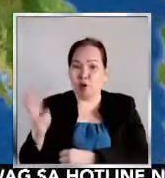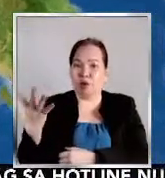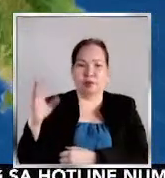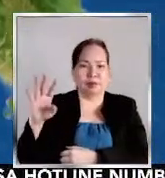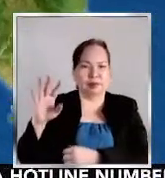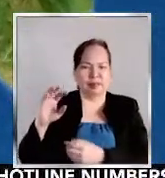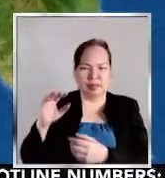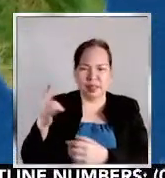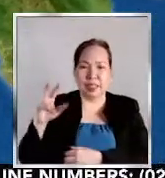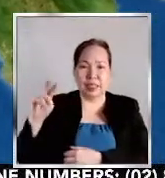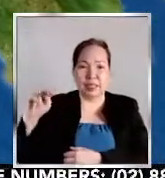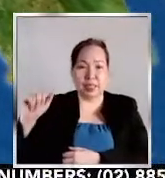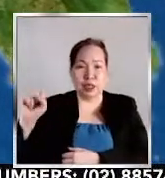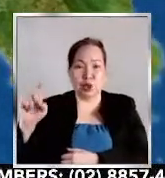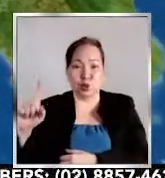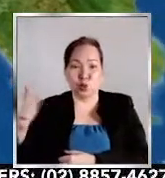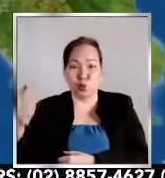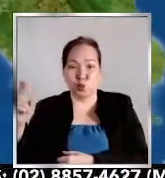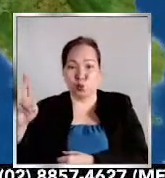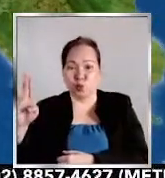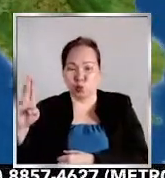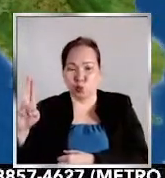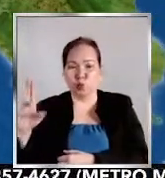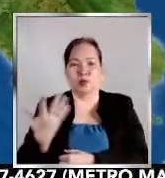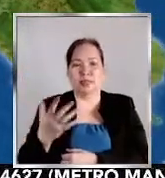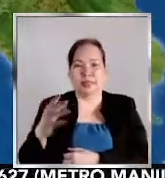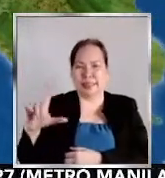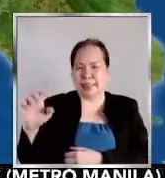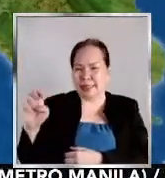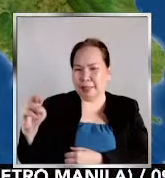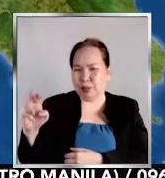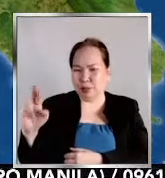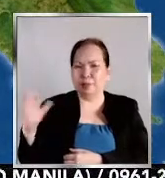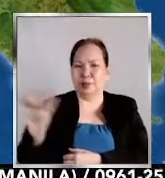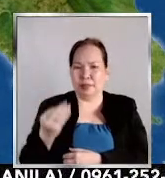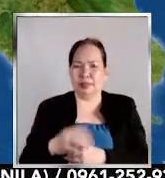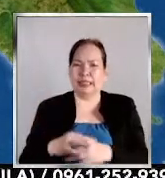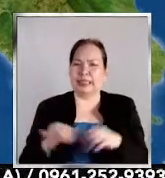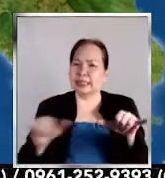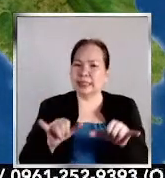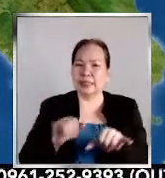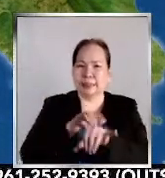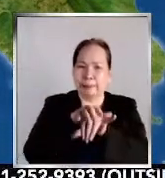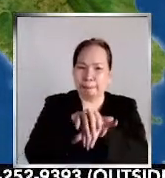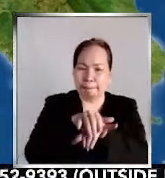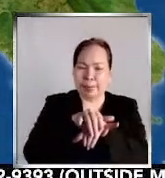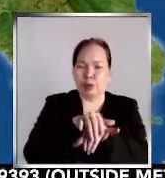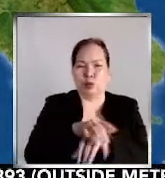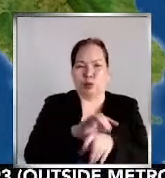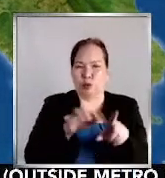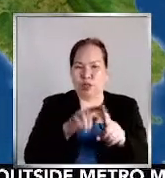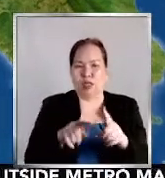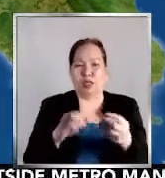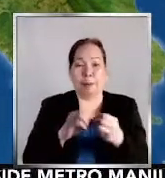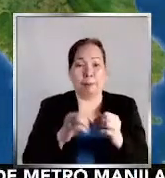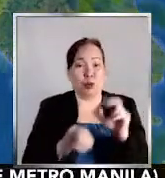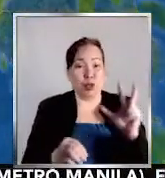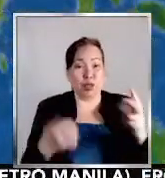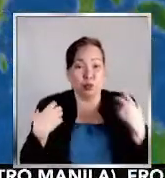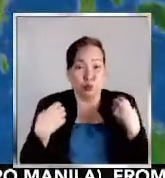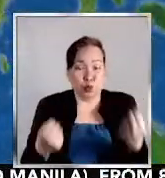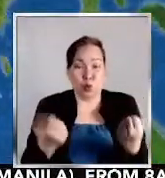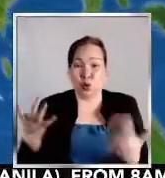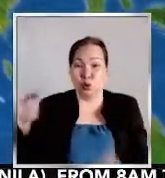at Batangas City. Ngayon din sa ilang bahagi ng Oriental at Occidental Mindoro. Intensity 3 naman sa Quezon City, Pasay